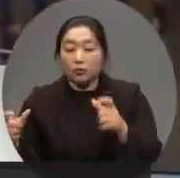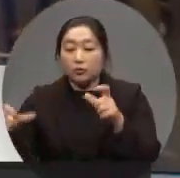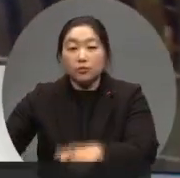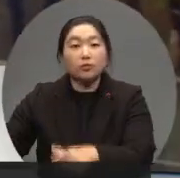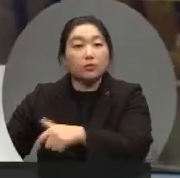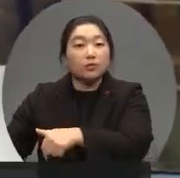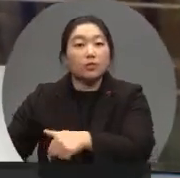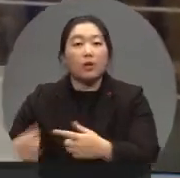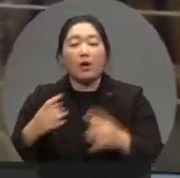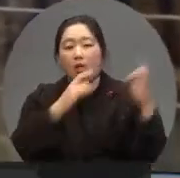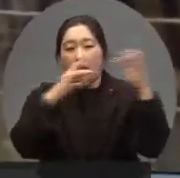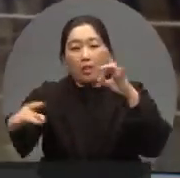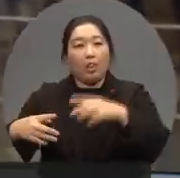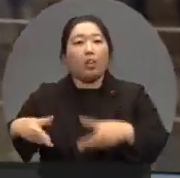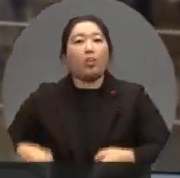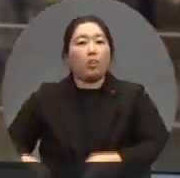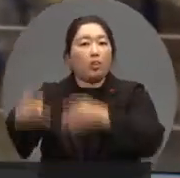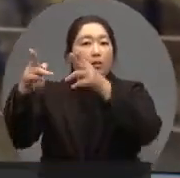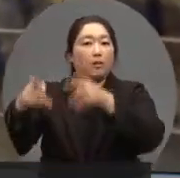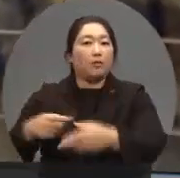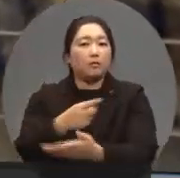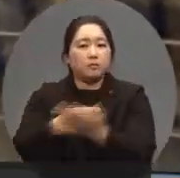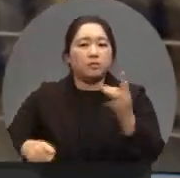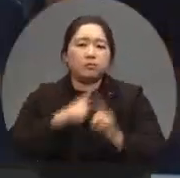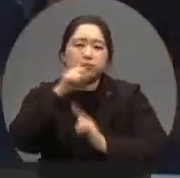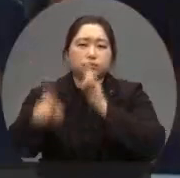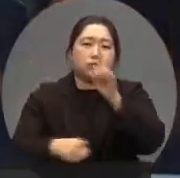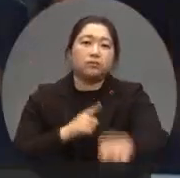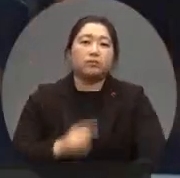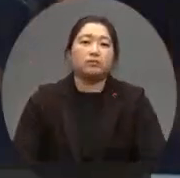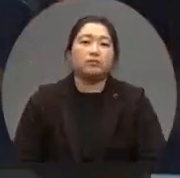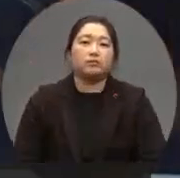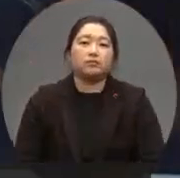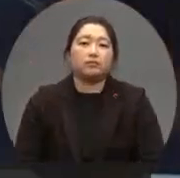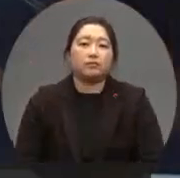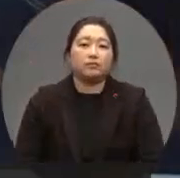등 피해가 신고됐다 보도합니다